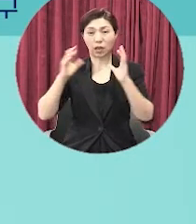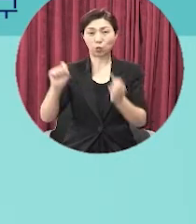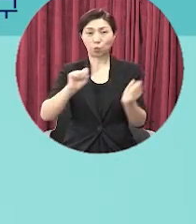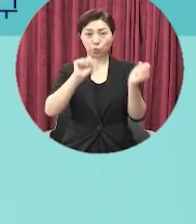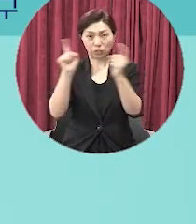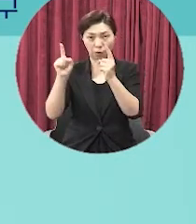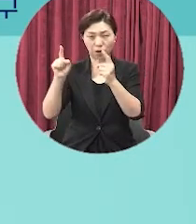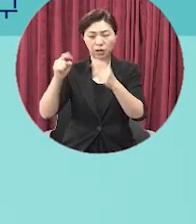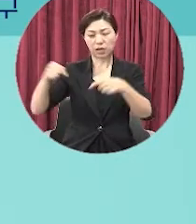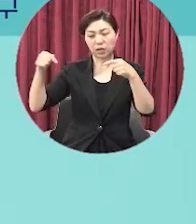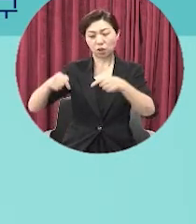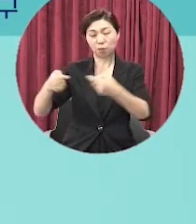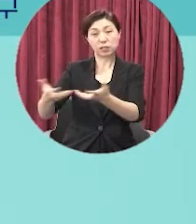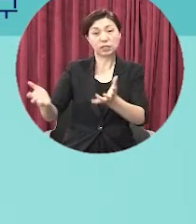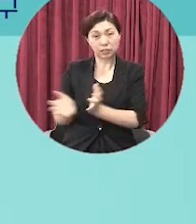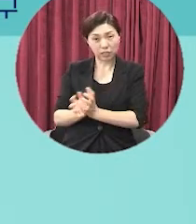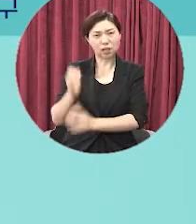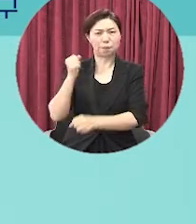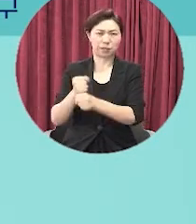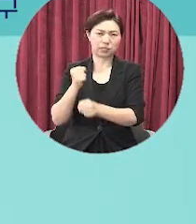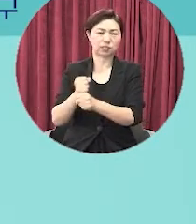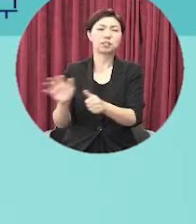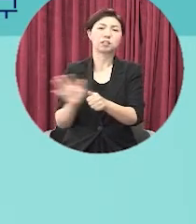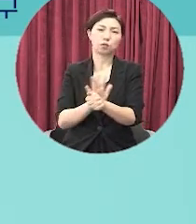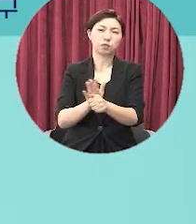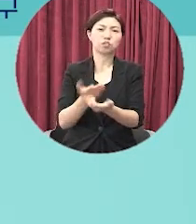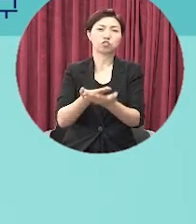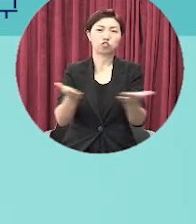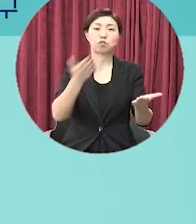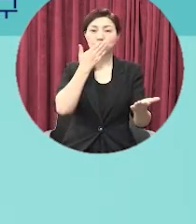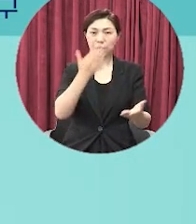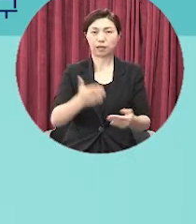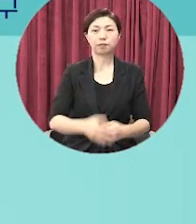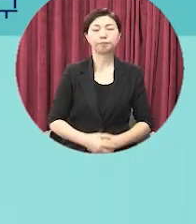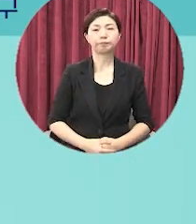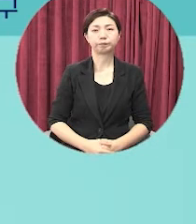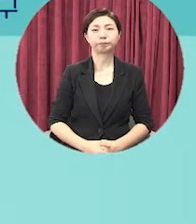만드는 이런 서비스도 함께 진행할 수 있겠습니다